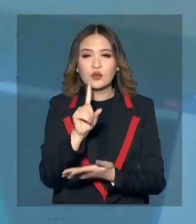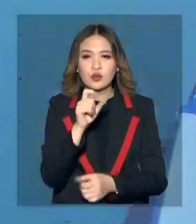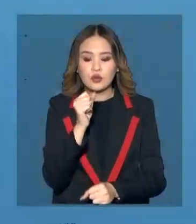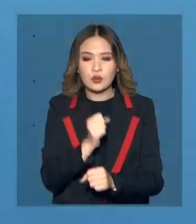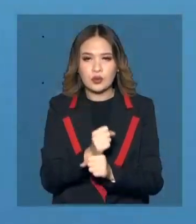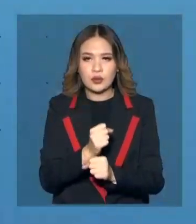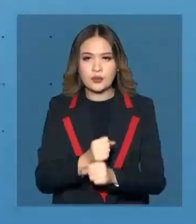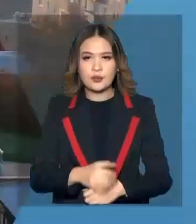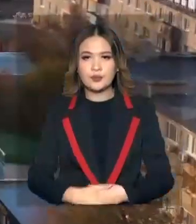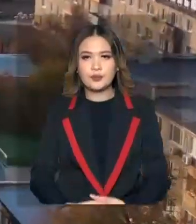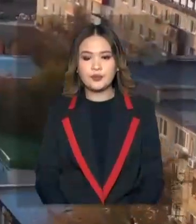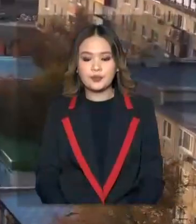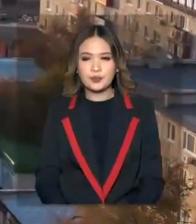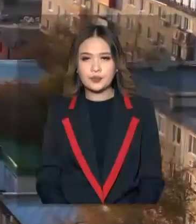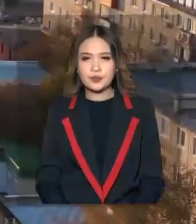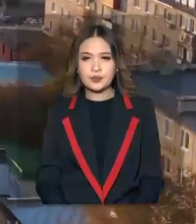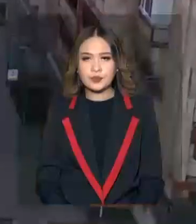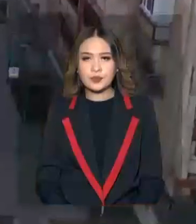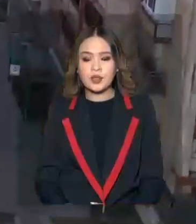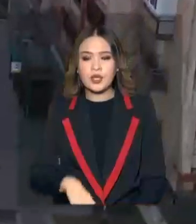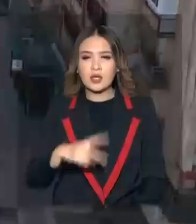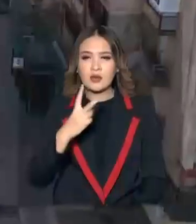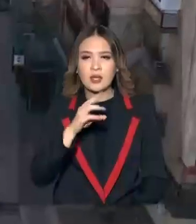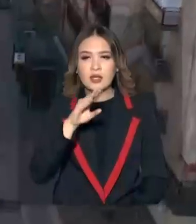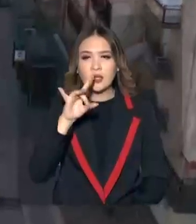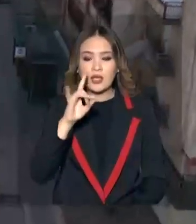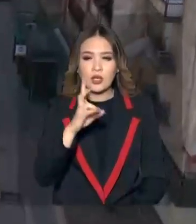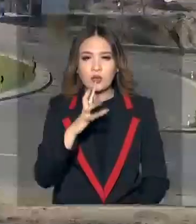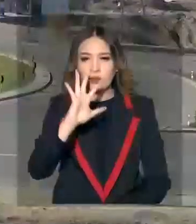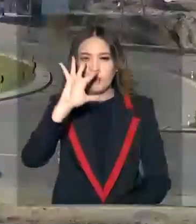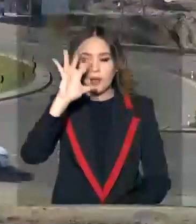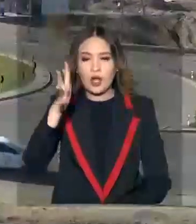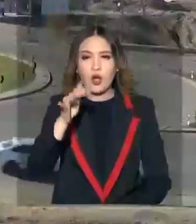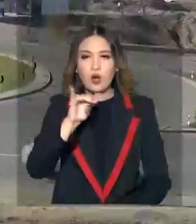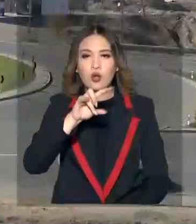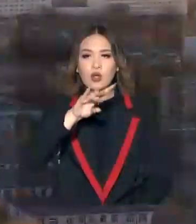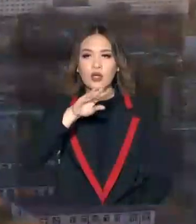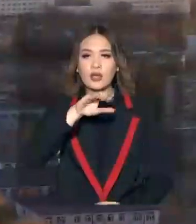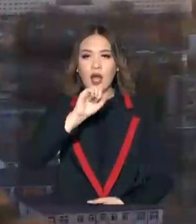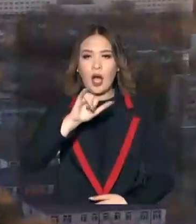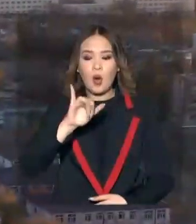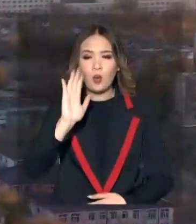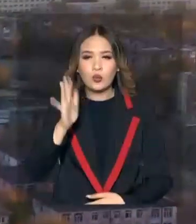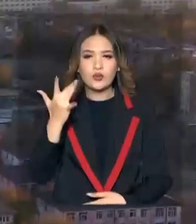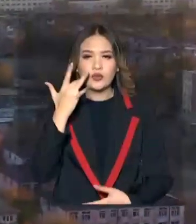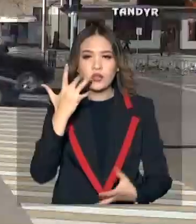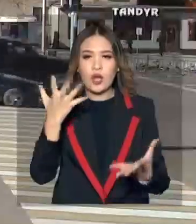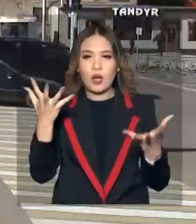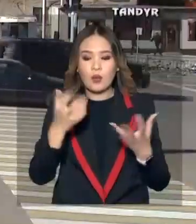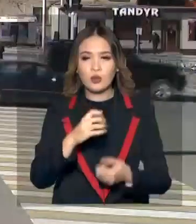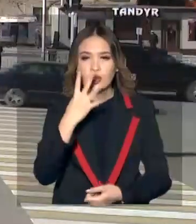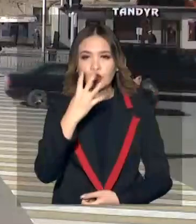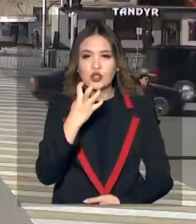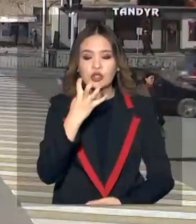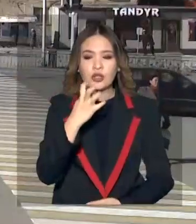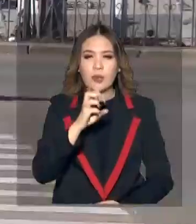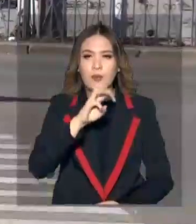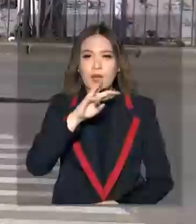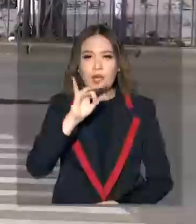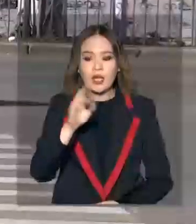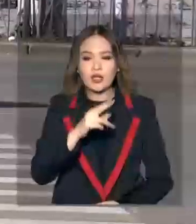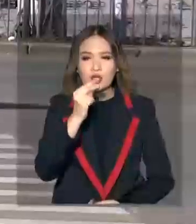делать? 2 триллиона на 5 лет. Область Улытау ежегодно будет получать по 400 миллиардов в